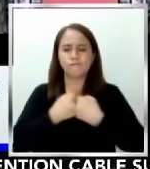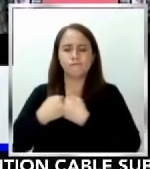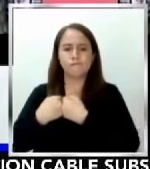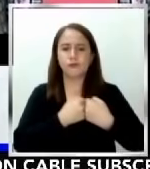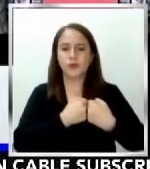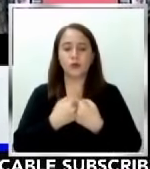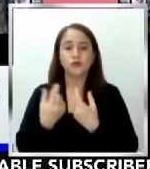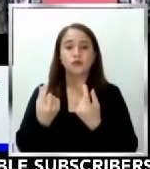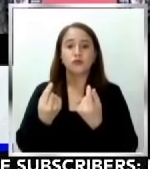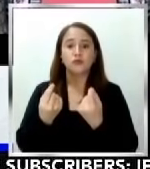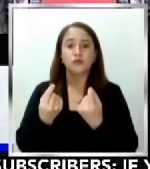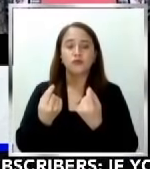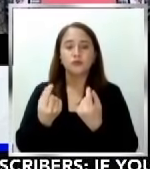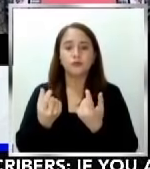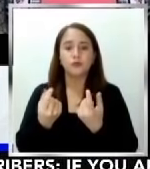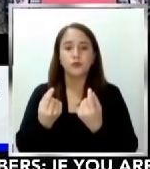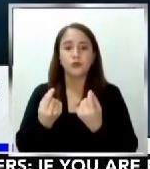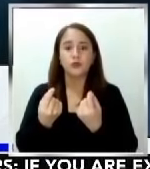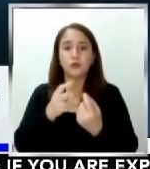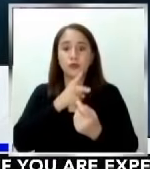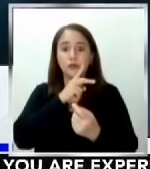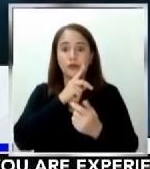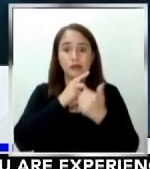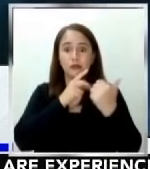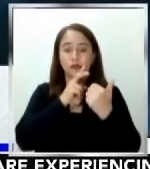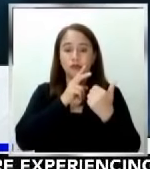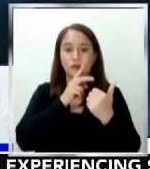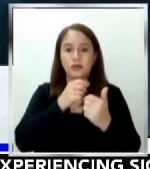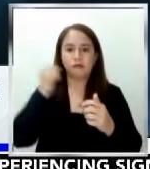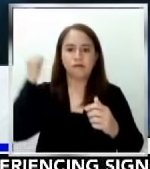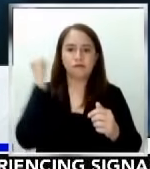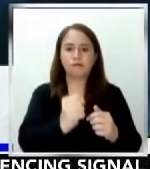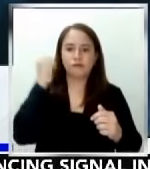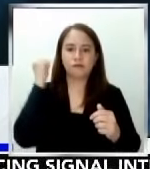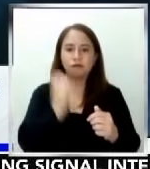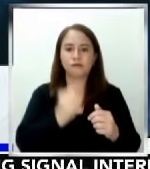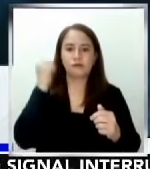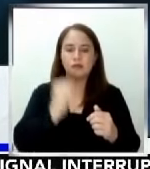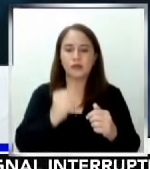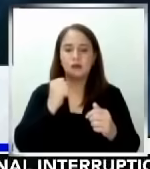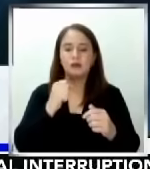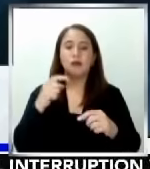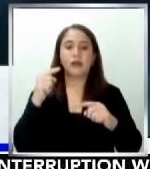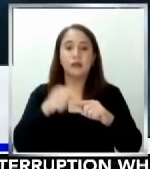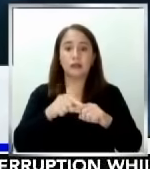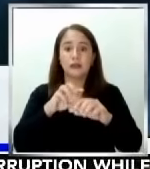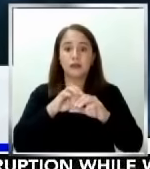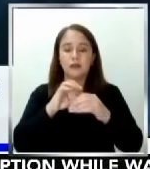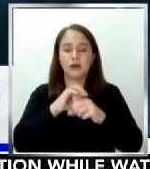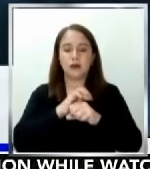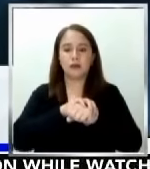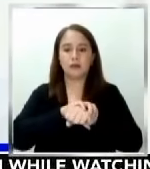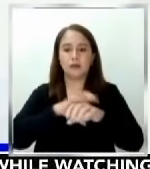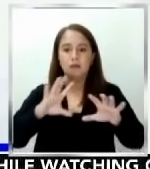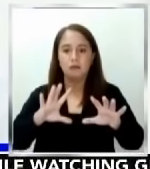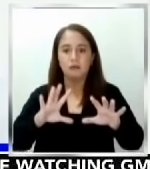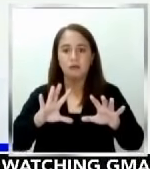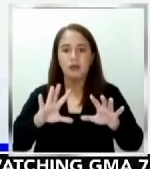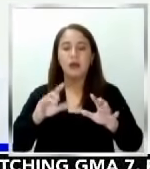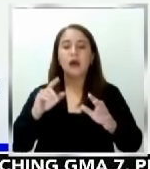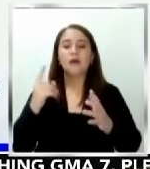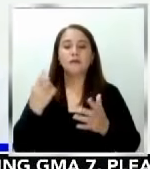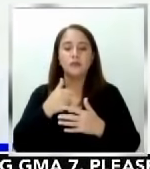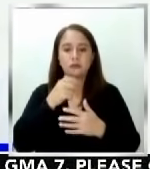isang suspect, saksak ng saksak para bumitaw sa kanya. hanggang sa tumumba na lang. Iniwan ng